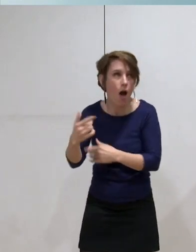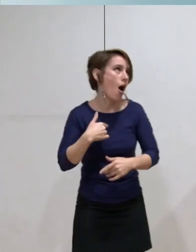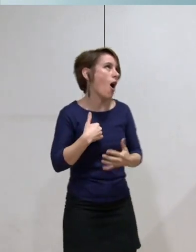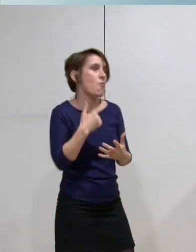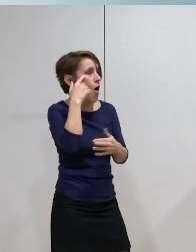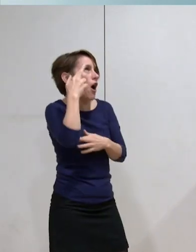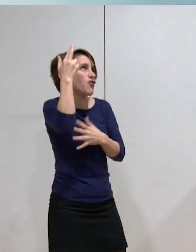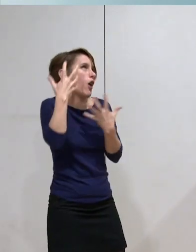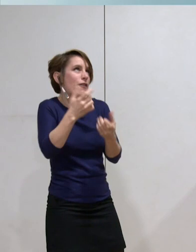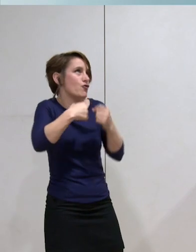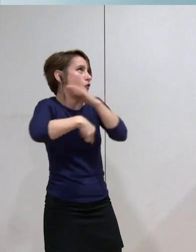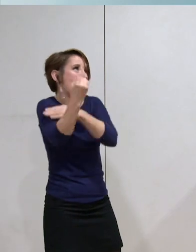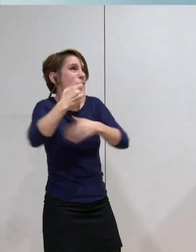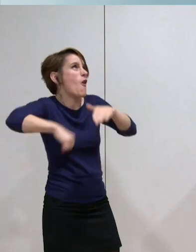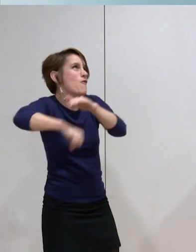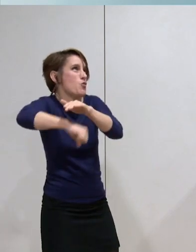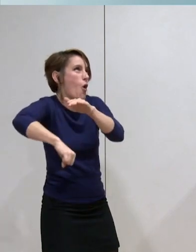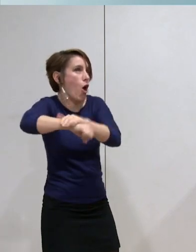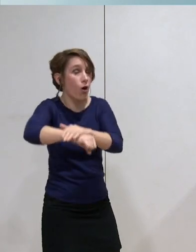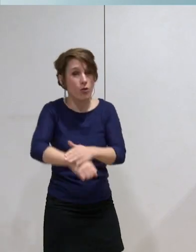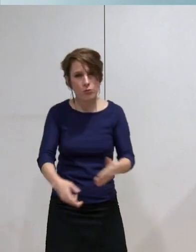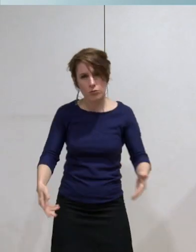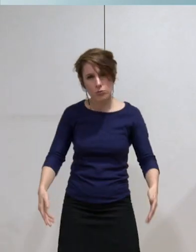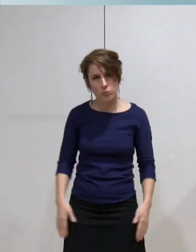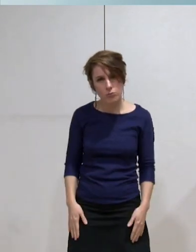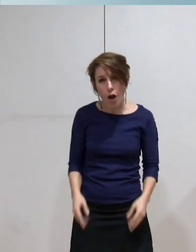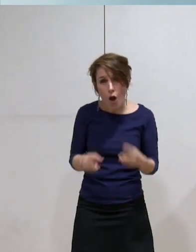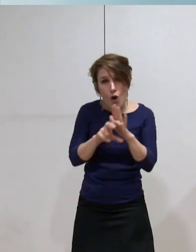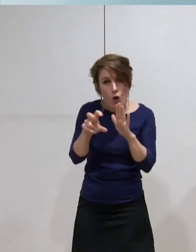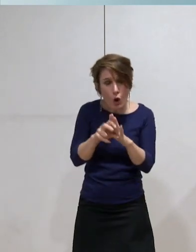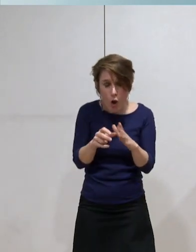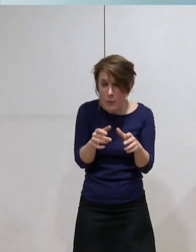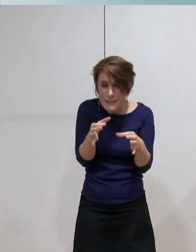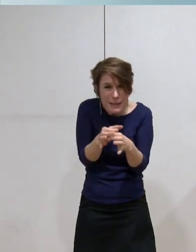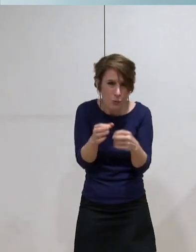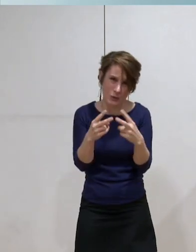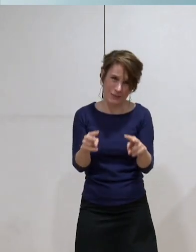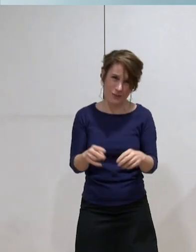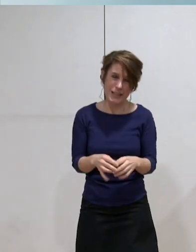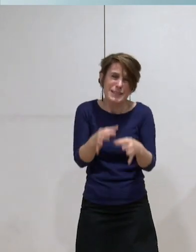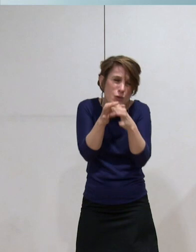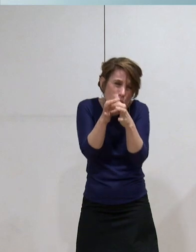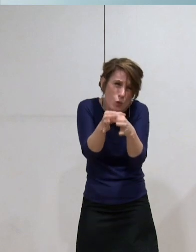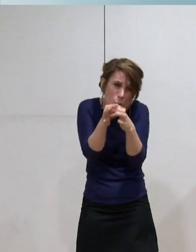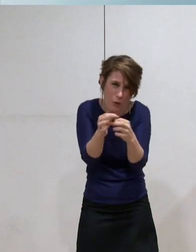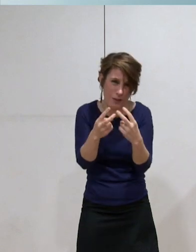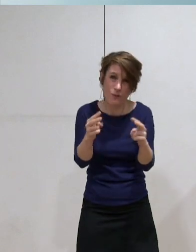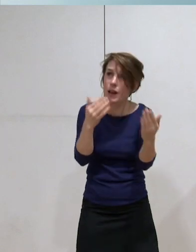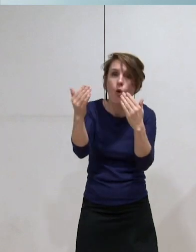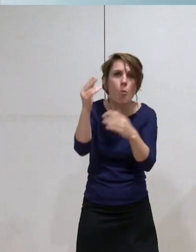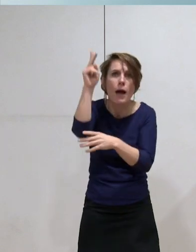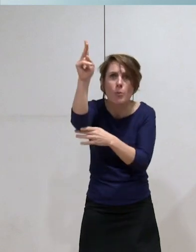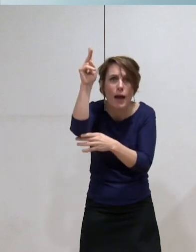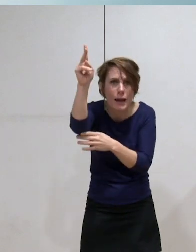être footballeur Grenoble reste une petite ville Grenoble reste même une toute petite ville comparé à